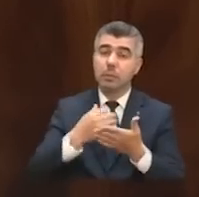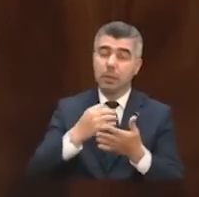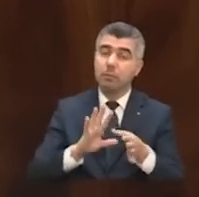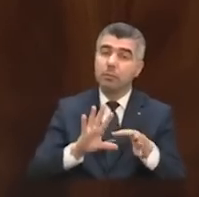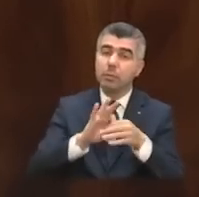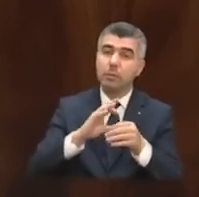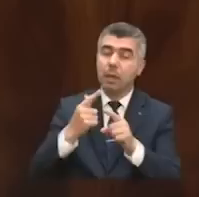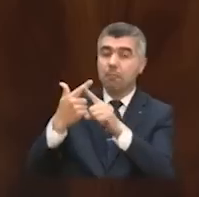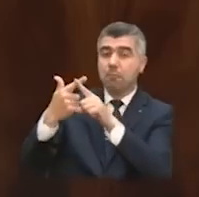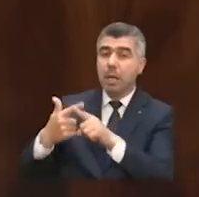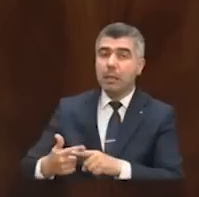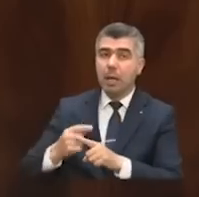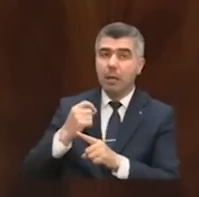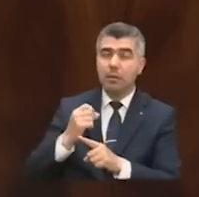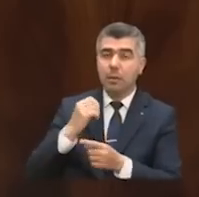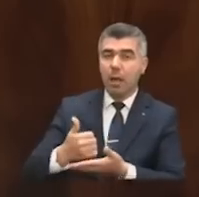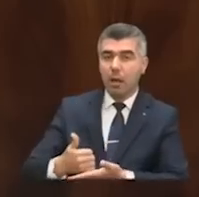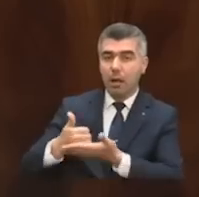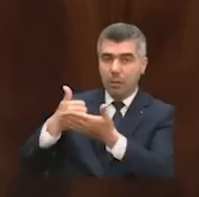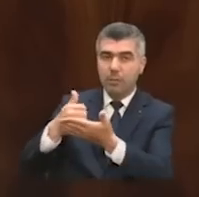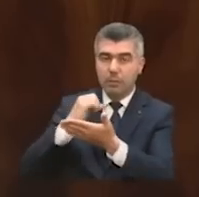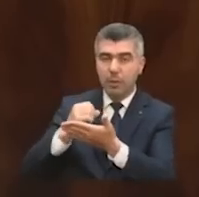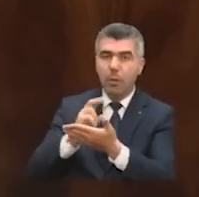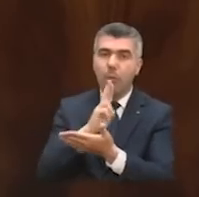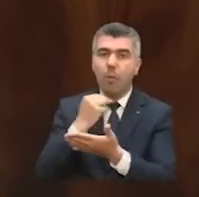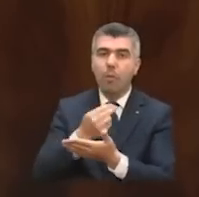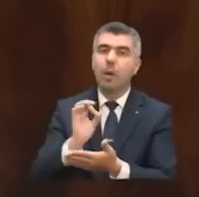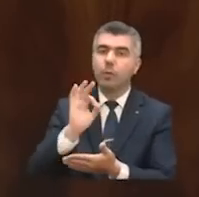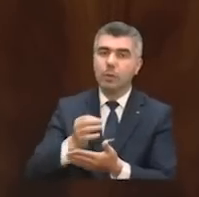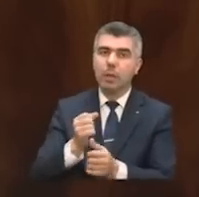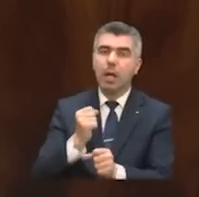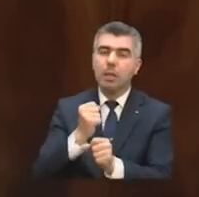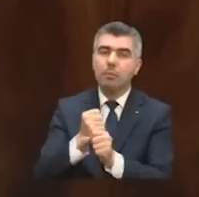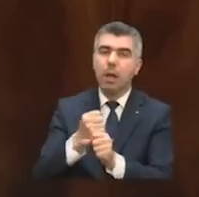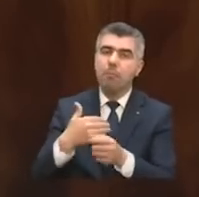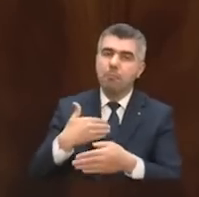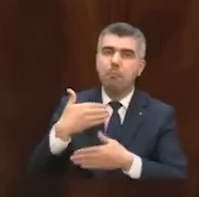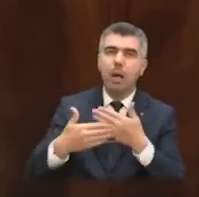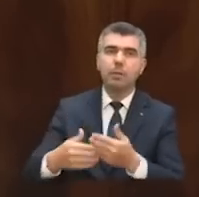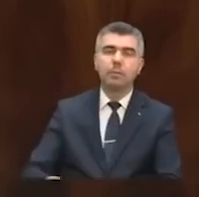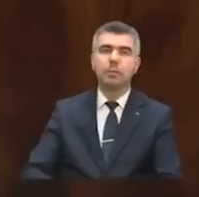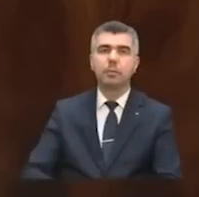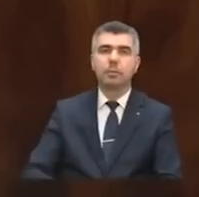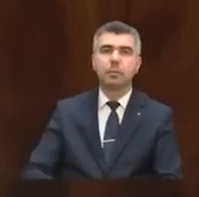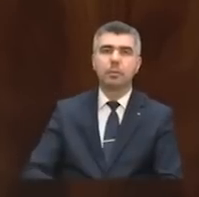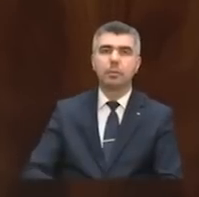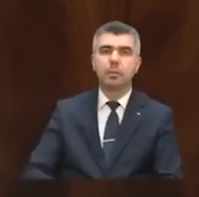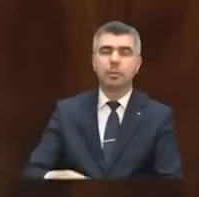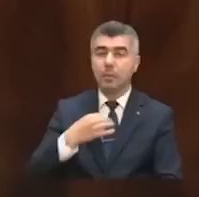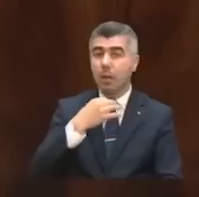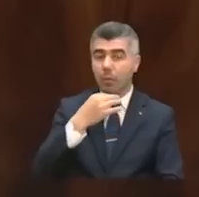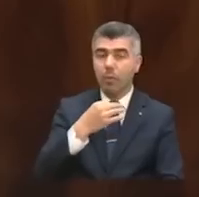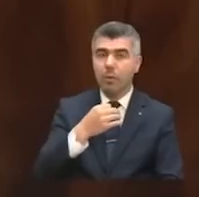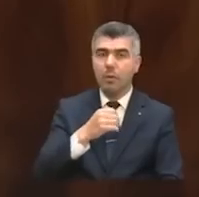مويان، وكتعطيهم الدوله هاد الامكانيات باش يمكن نتمشاو معاهم. بلي كنقولوا